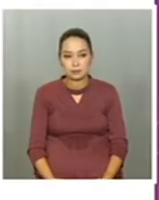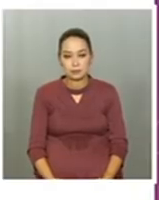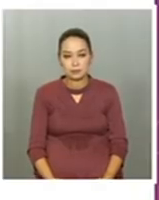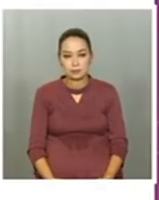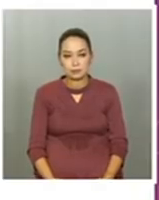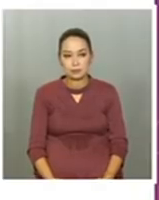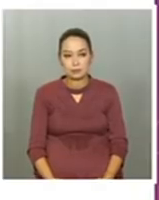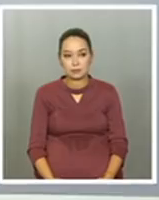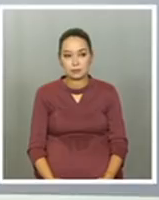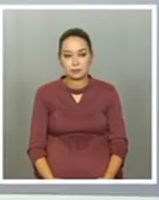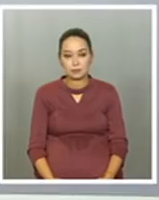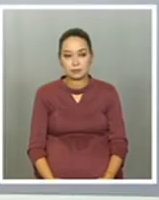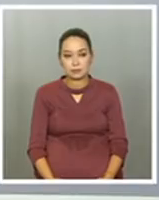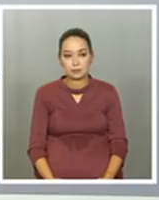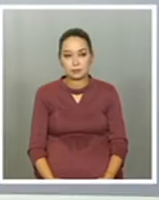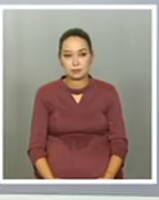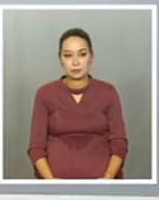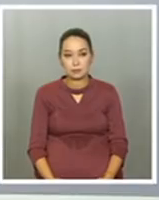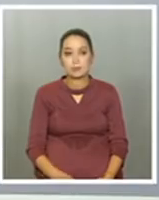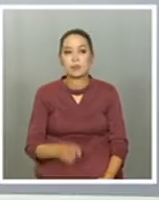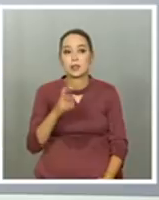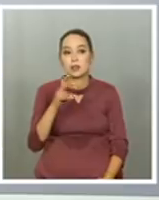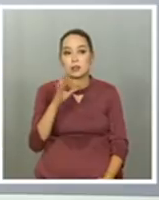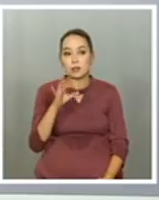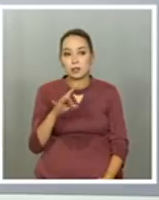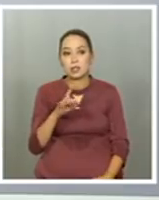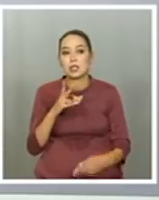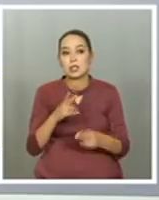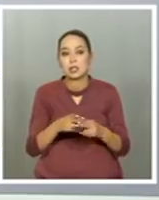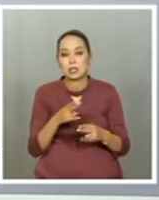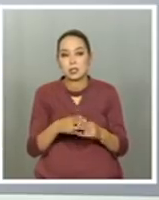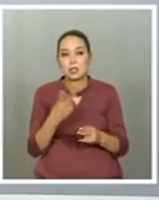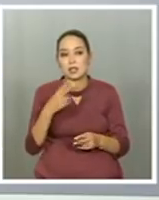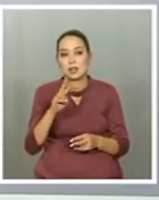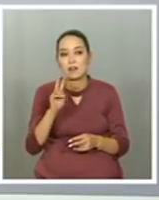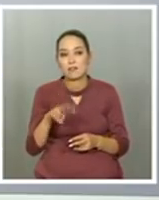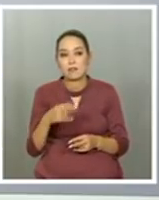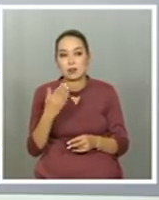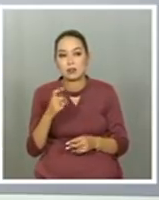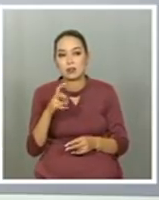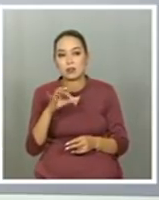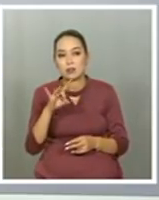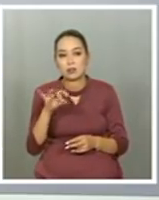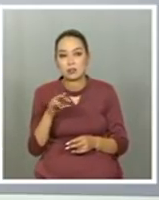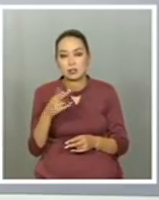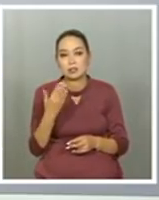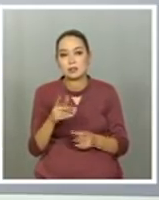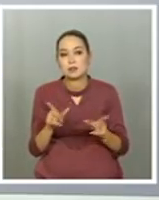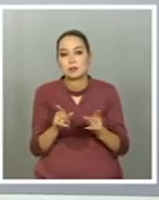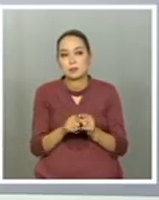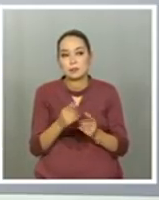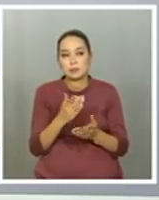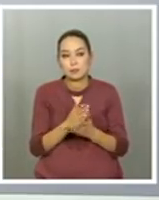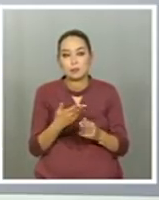фосформен әрекеттесіп тұр. Хлор темірдің эквивалентті хлоридімен әрекеттеседі. Бұл жерде хлордың